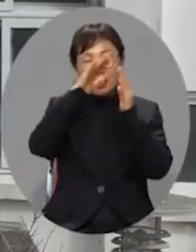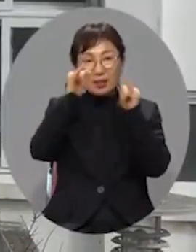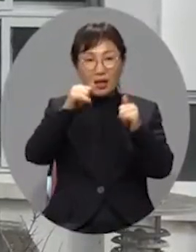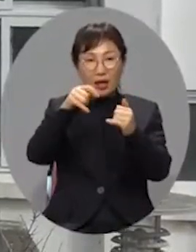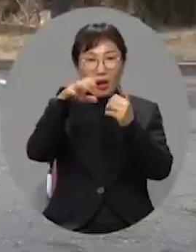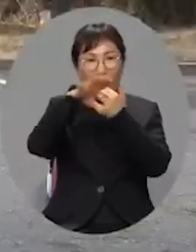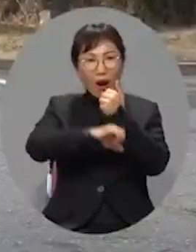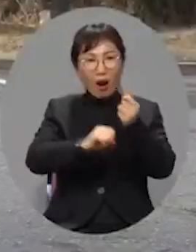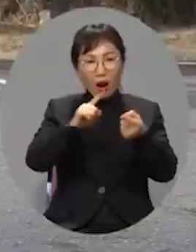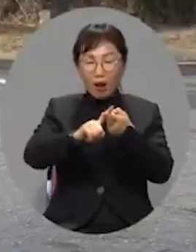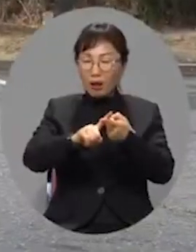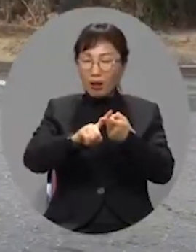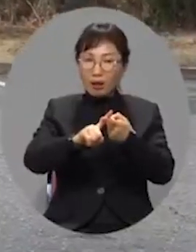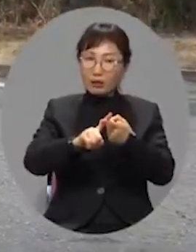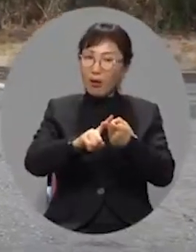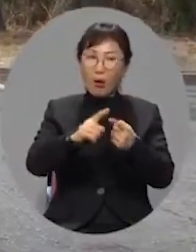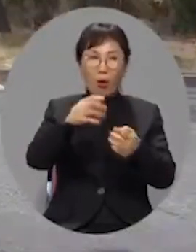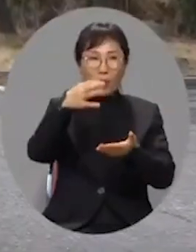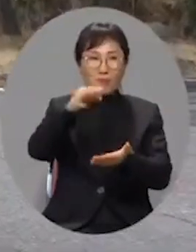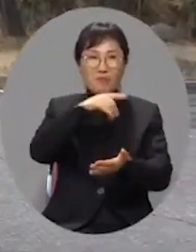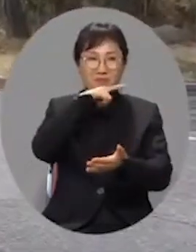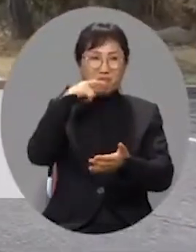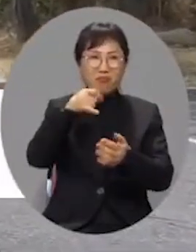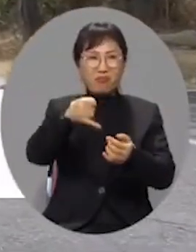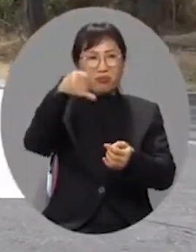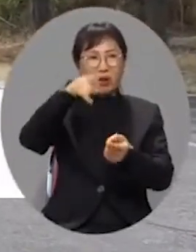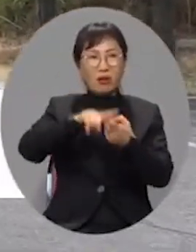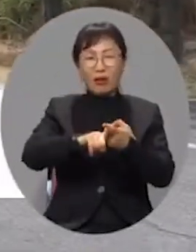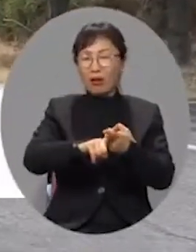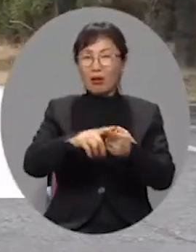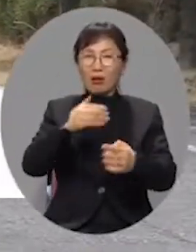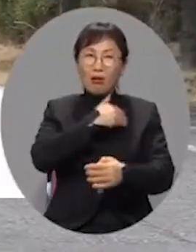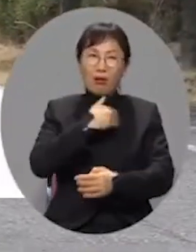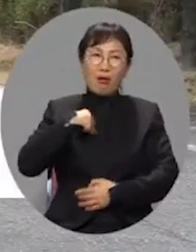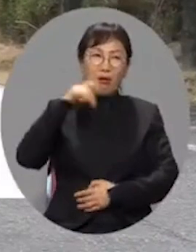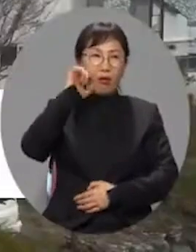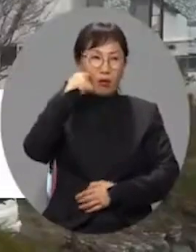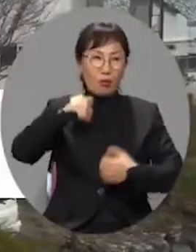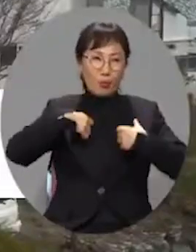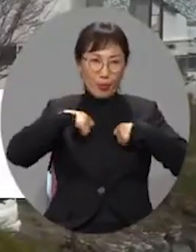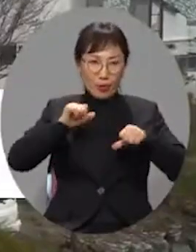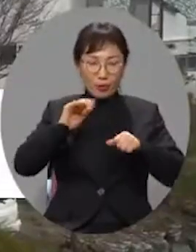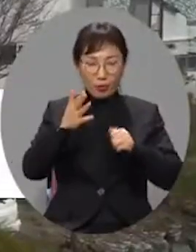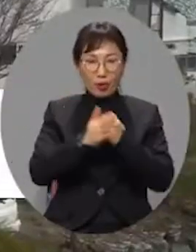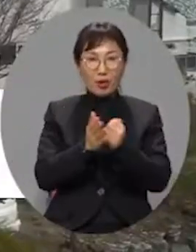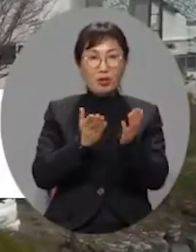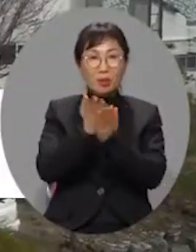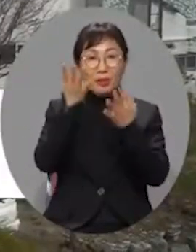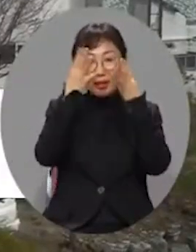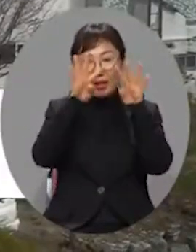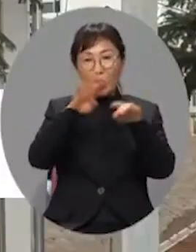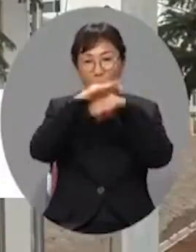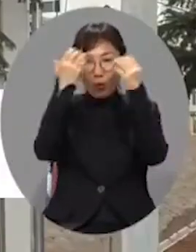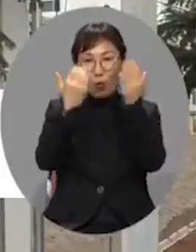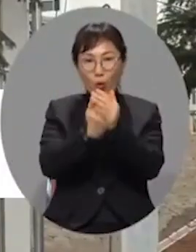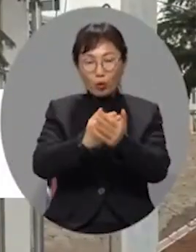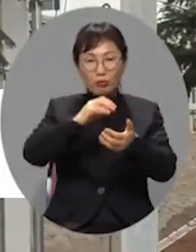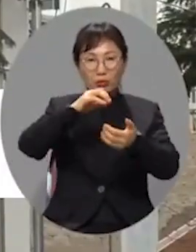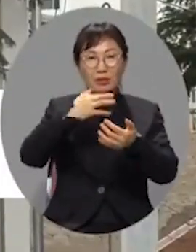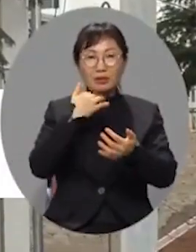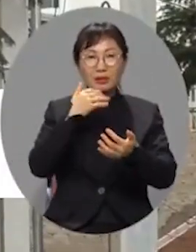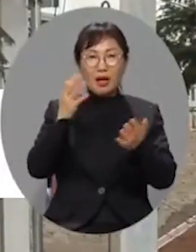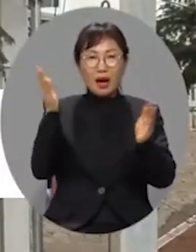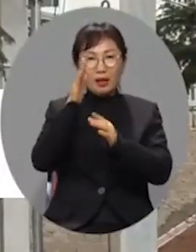없다며 포기를 선언했습니다. 지자체 인수 방안도 거론됐지만 지역에 있는 전문대 모두가 정원을 채우기